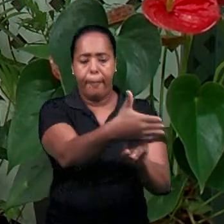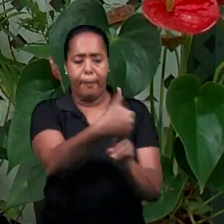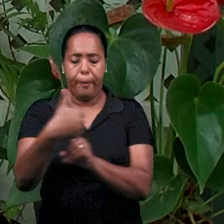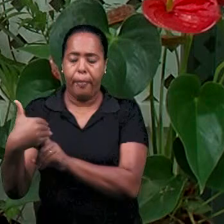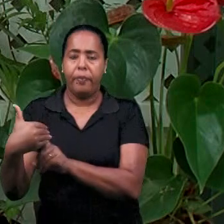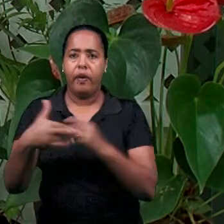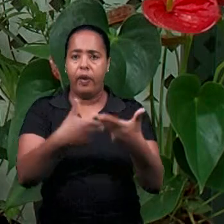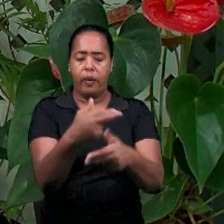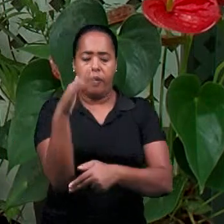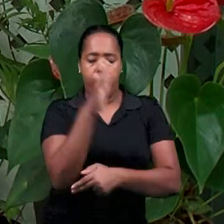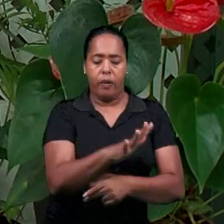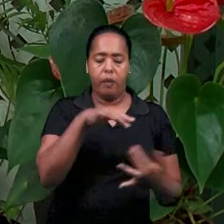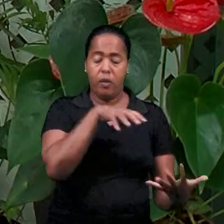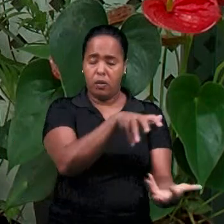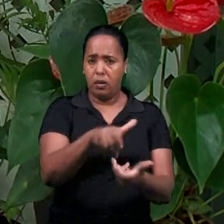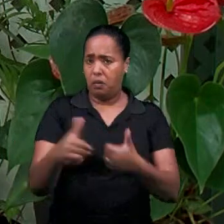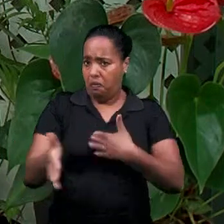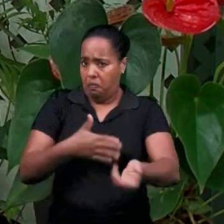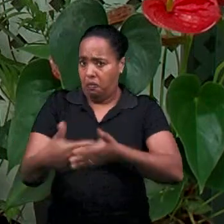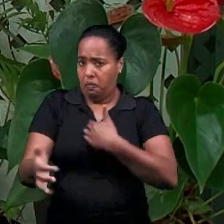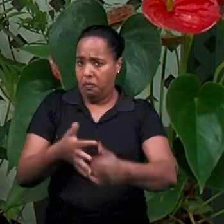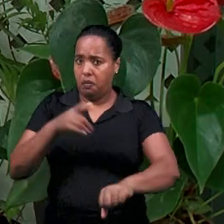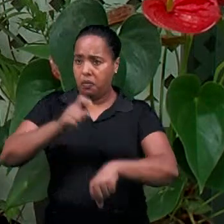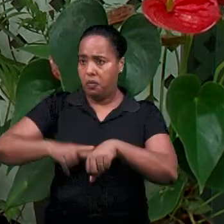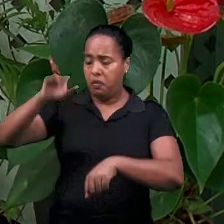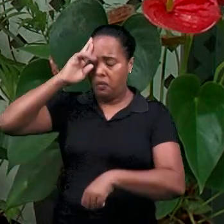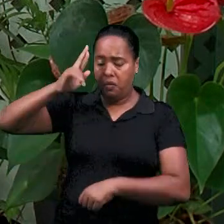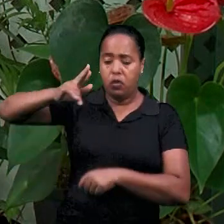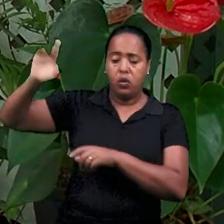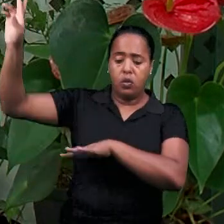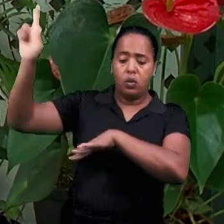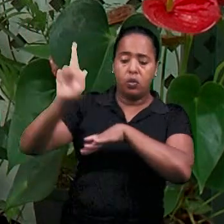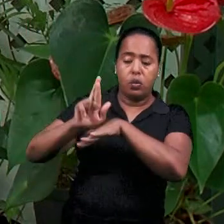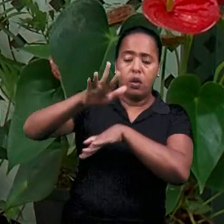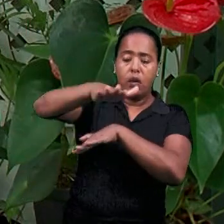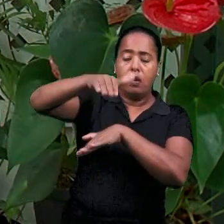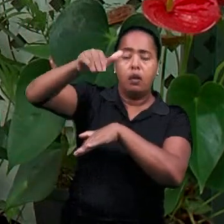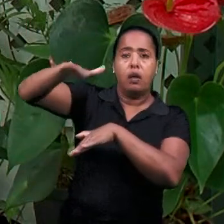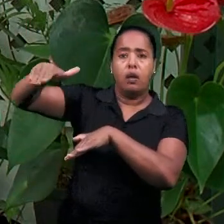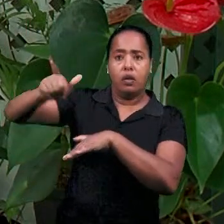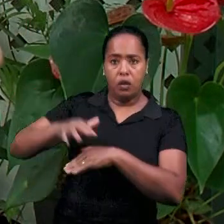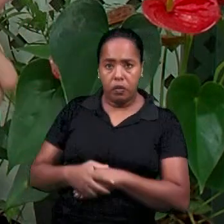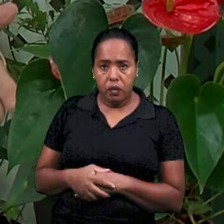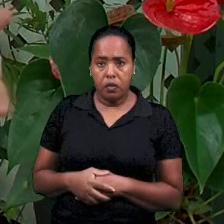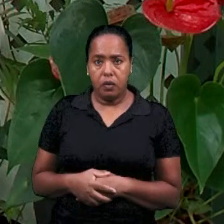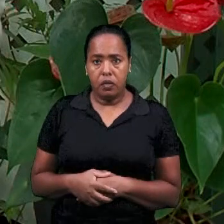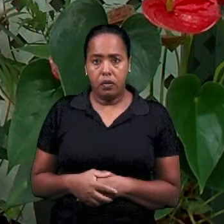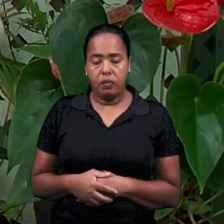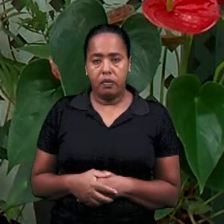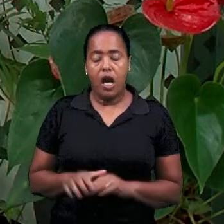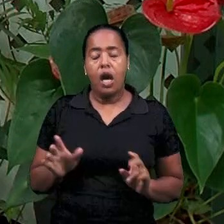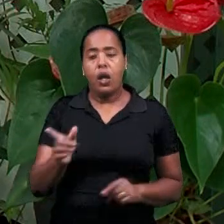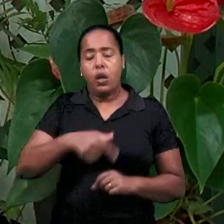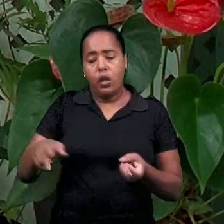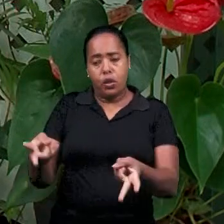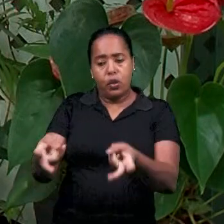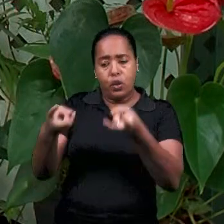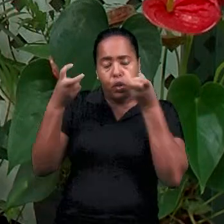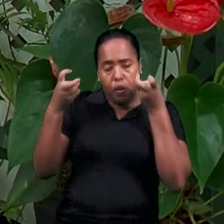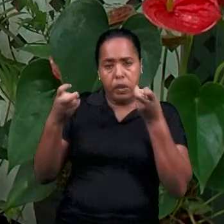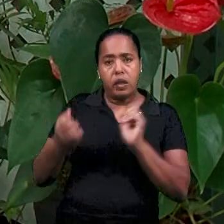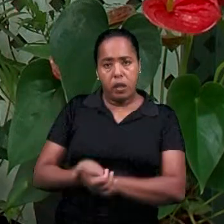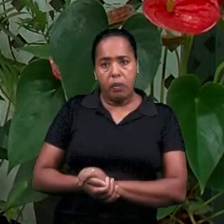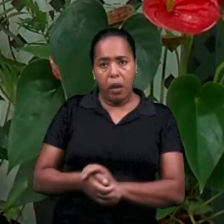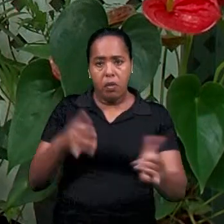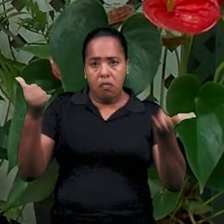que vous pouvez être appelés à n'importe quel moment. Nous sommes en train de voir maintenant les faits